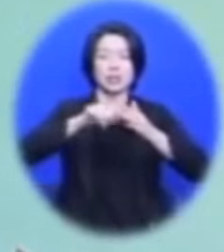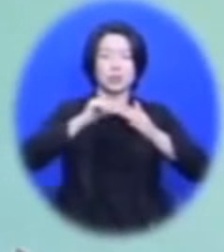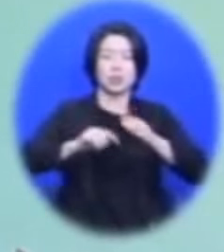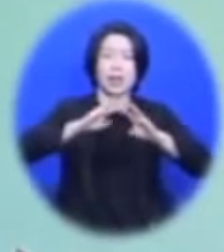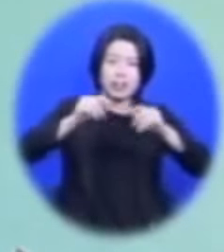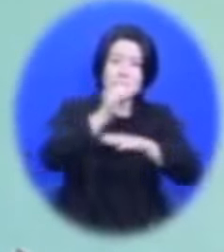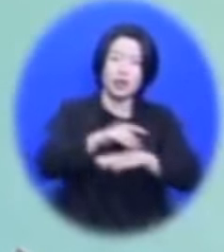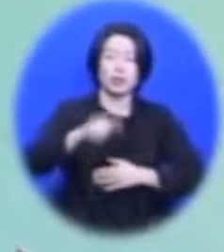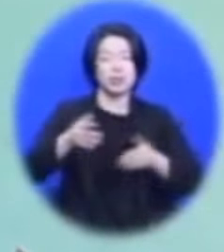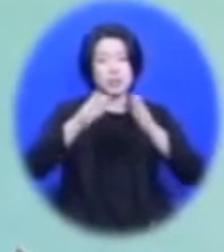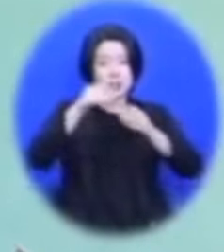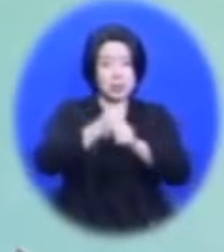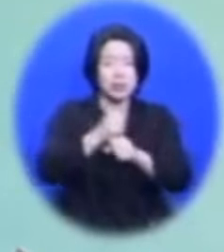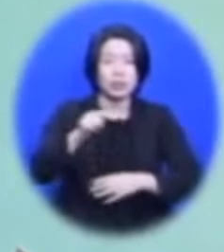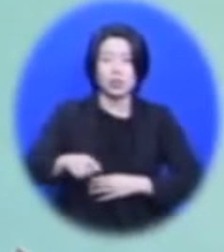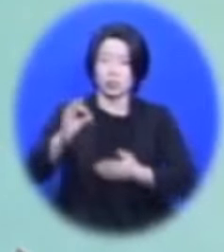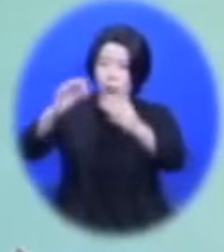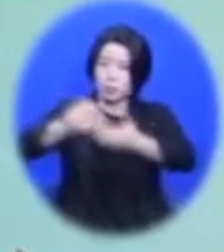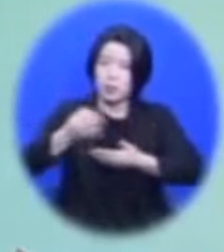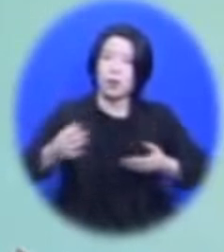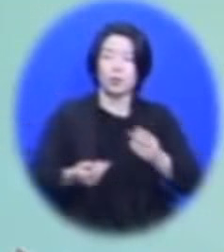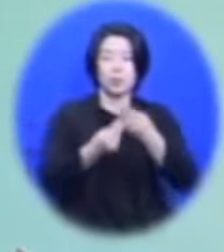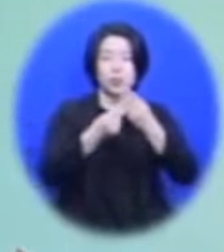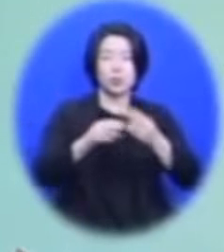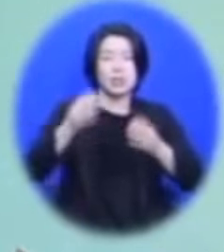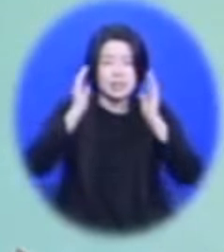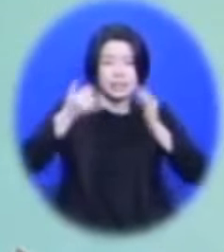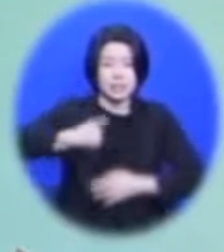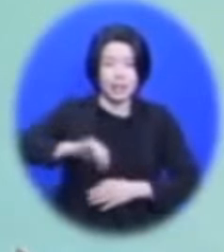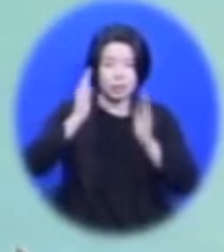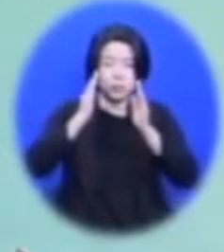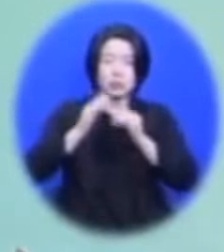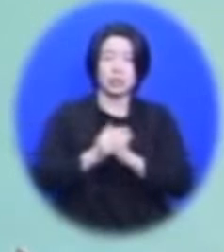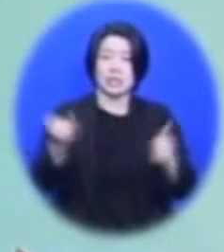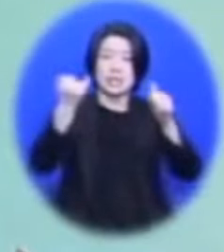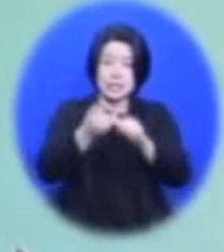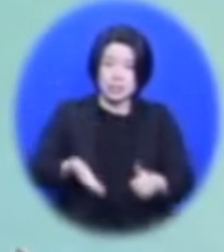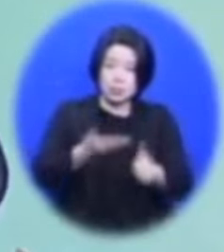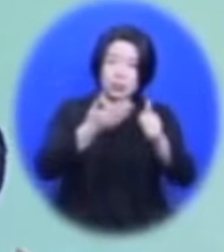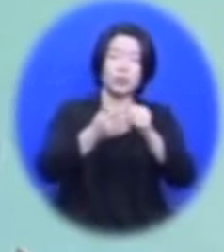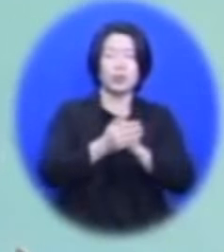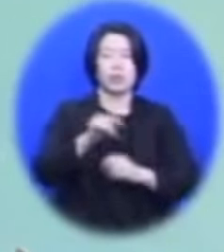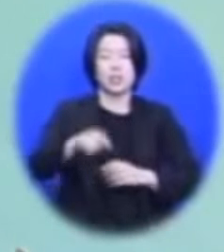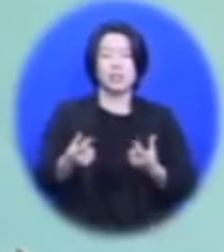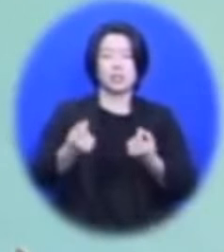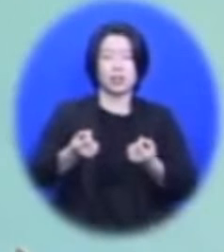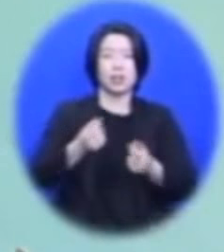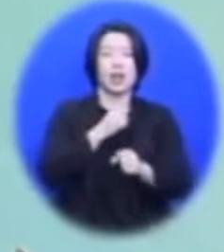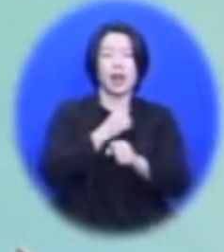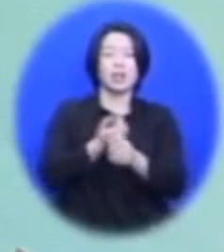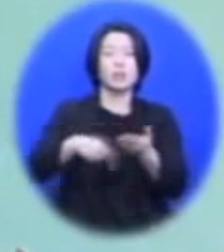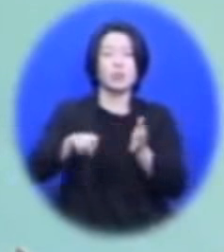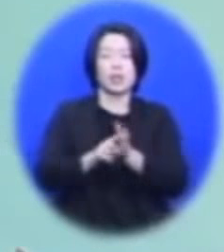짓고 여기서 돈 모으고 여기서 자녀들 공부시키고 여기서 시집장가 보내고 이렇게 하느라고 태어난 것처럼.